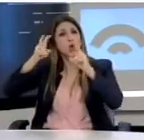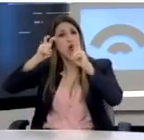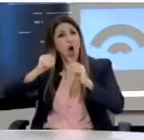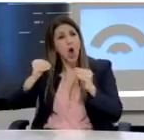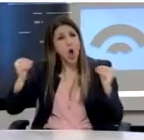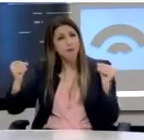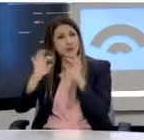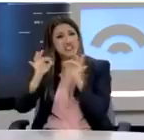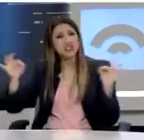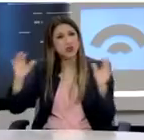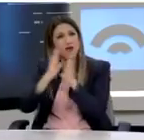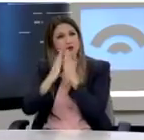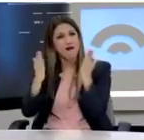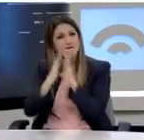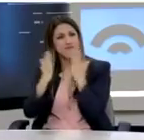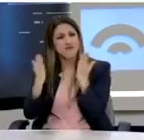τα σχολικά βιβλία